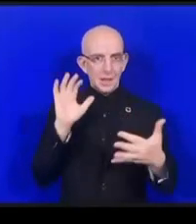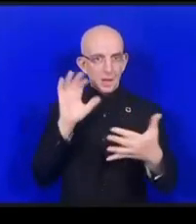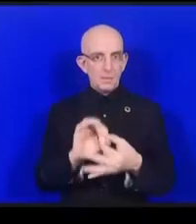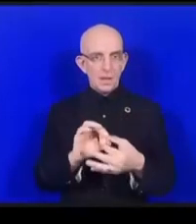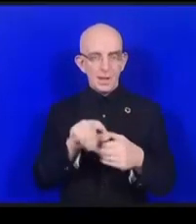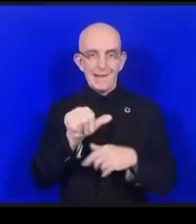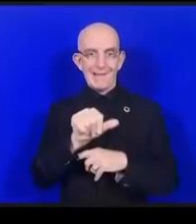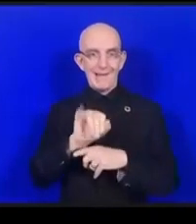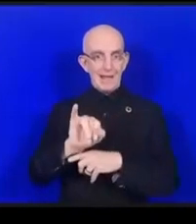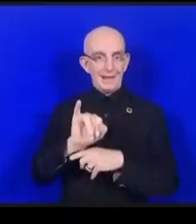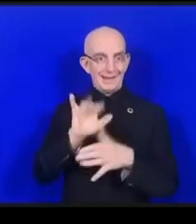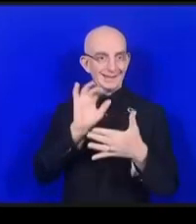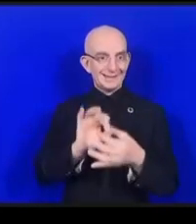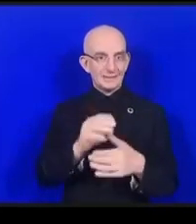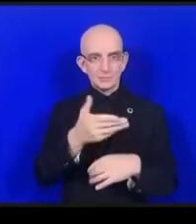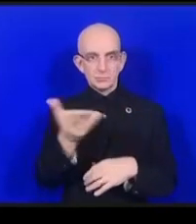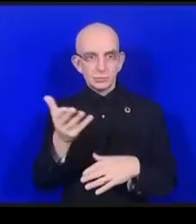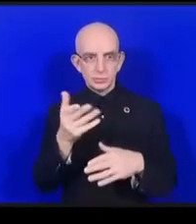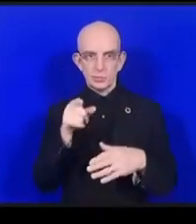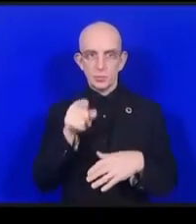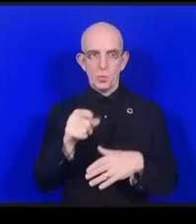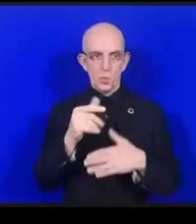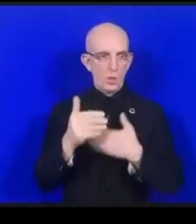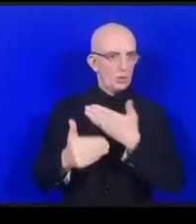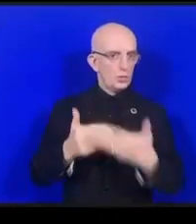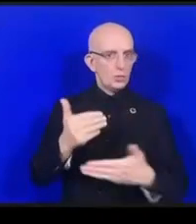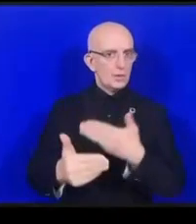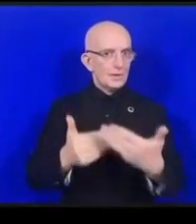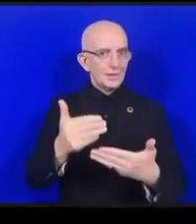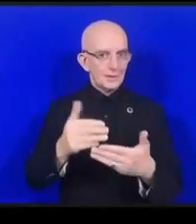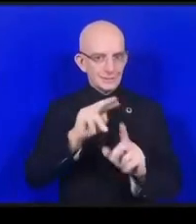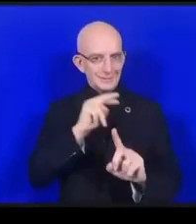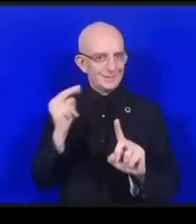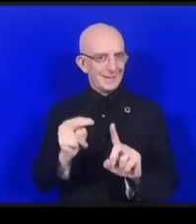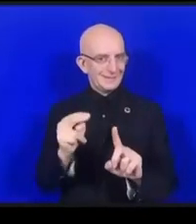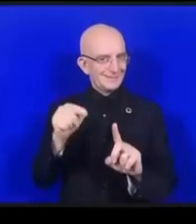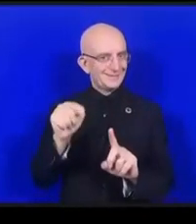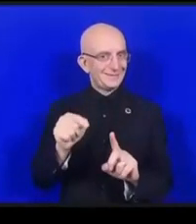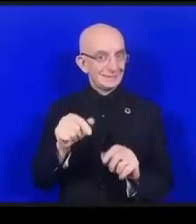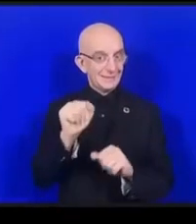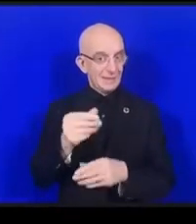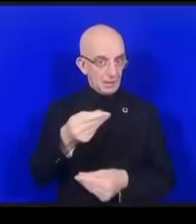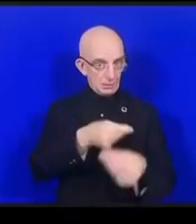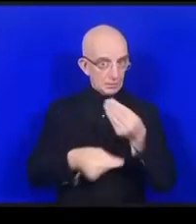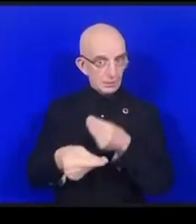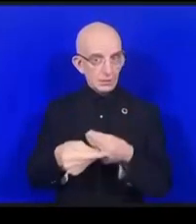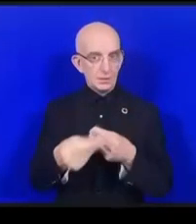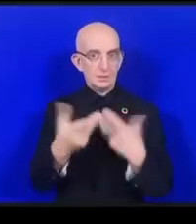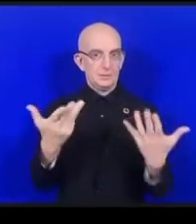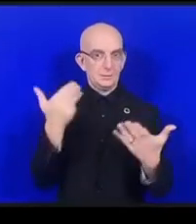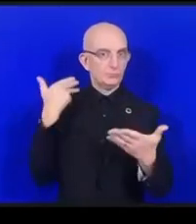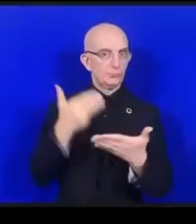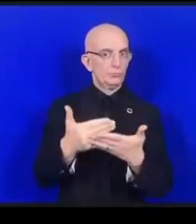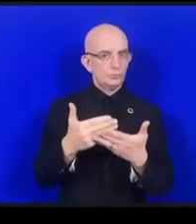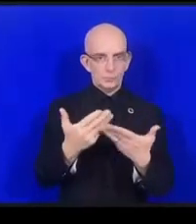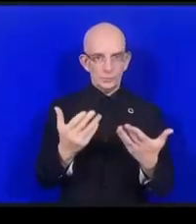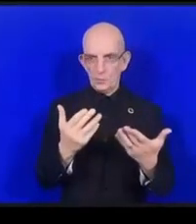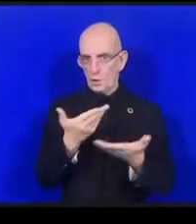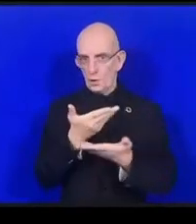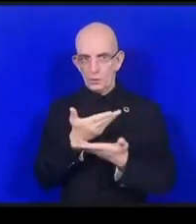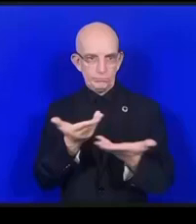которые тоже о интелект и на интерактивный и в